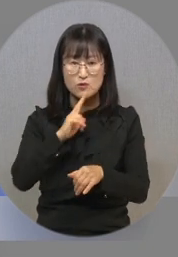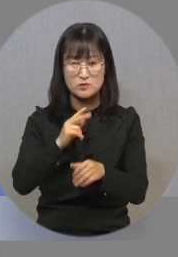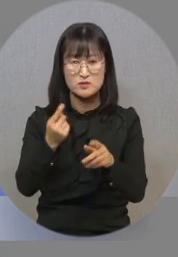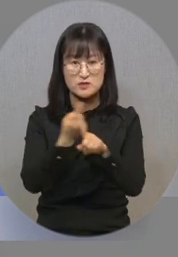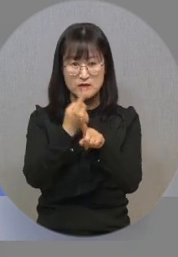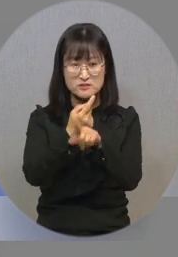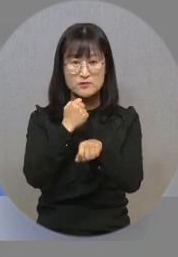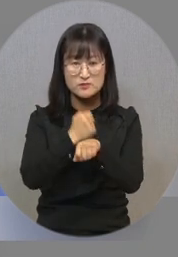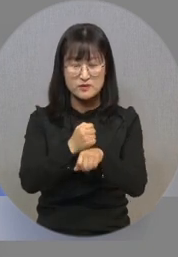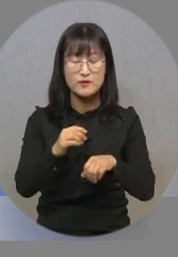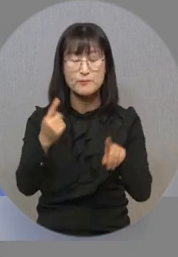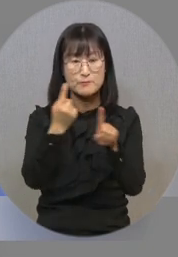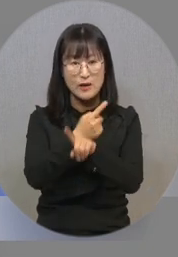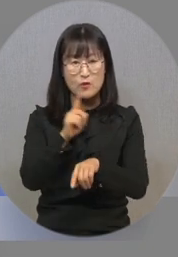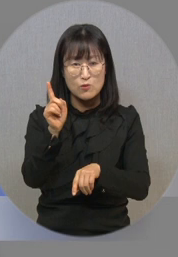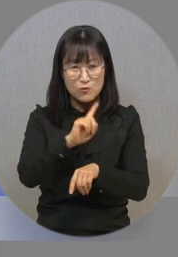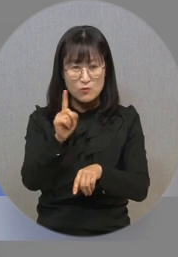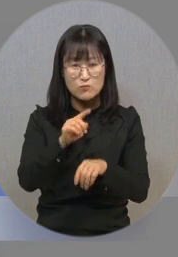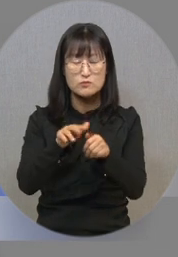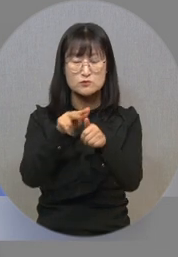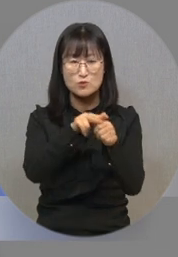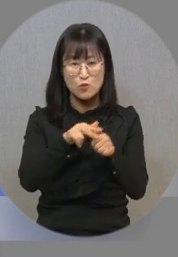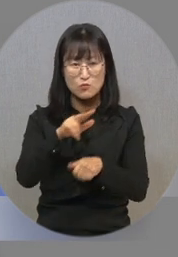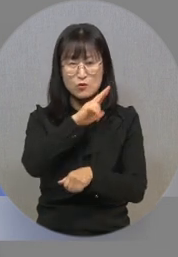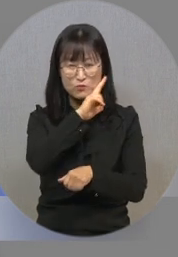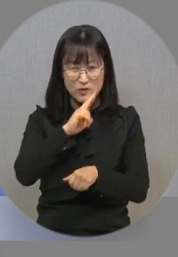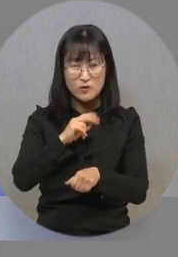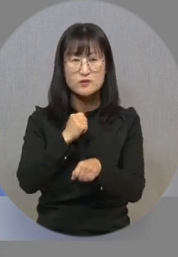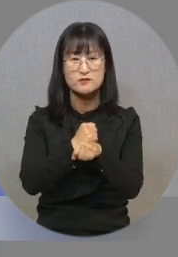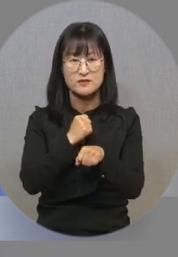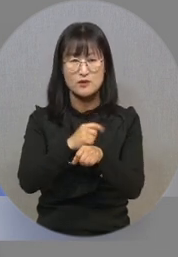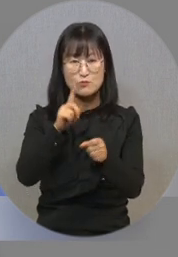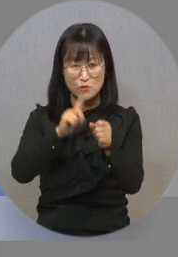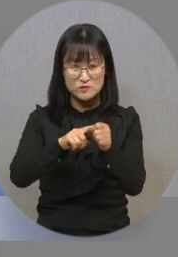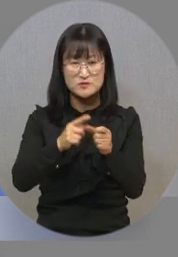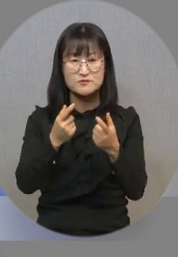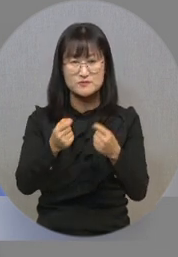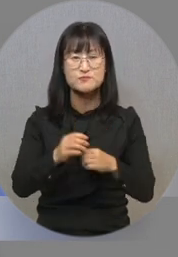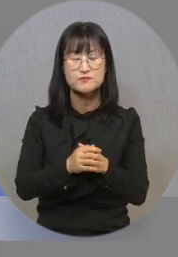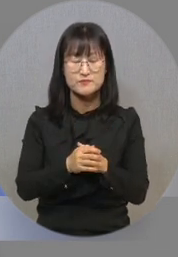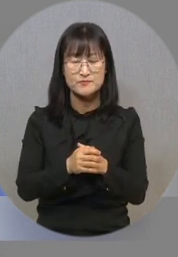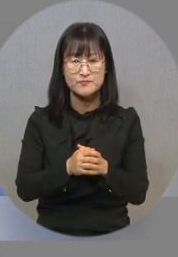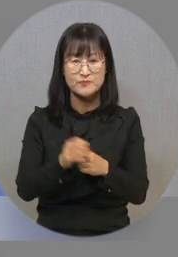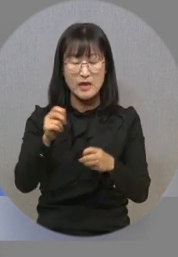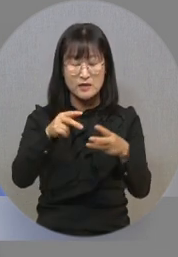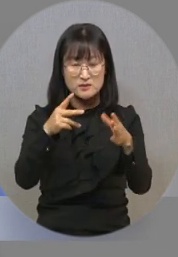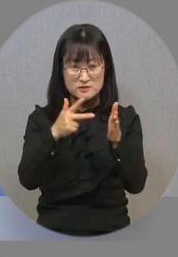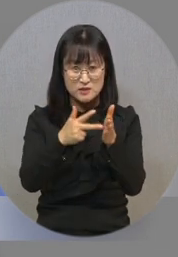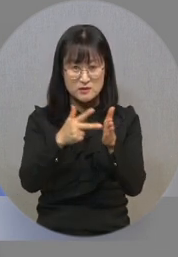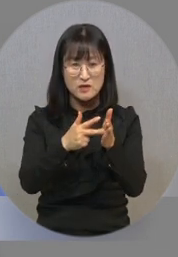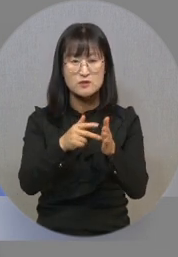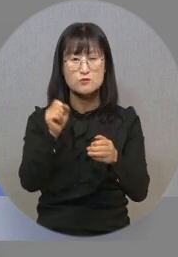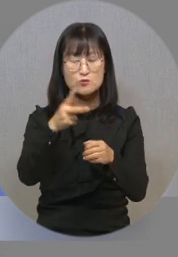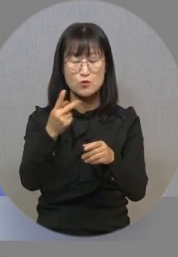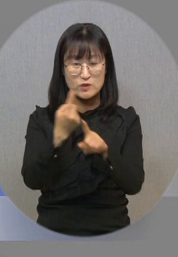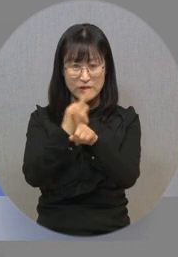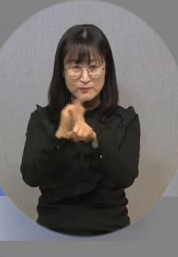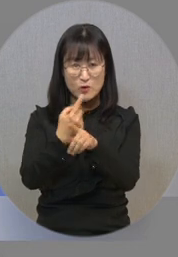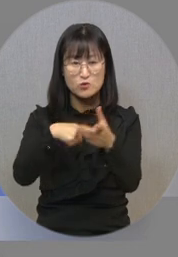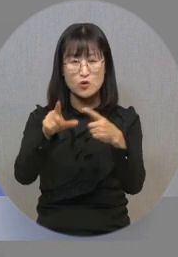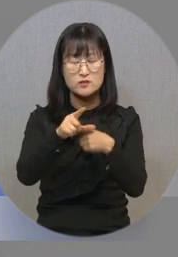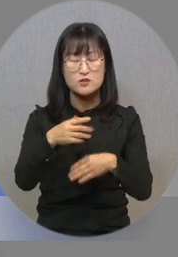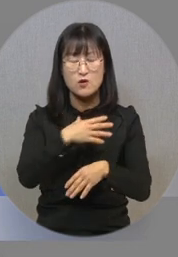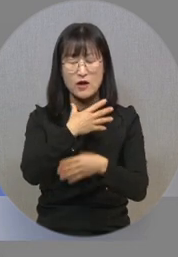이번 개편은 관광약자의 정보 접근성을 높이고자 진행됐으며 재단은 개편과 함께 안정성과